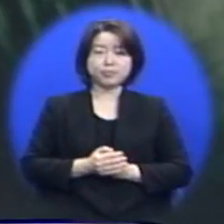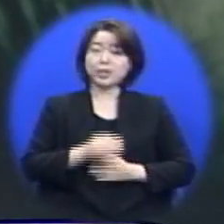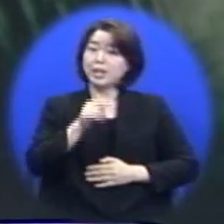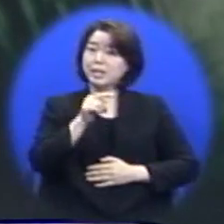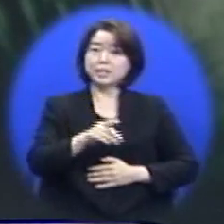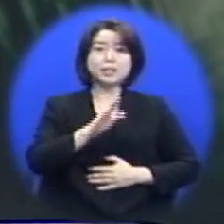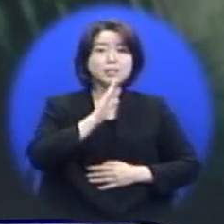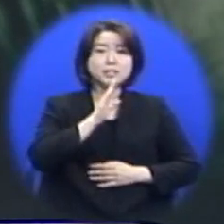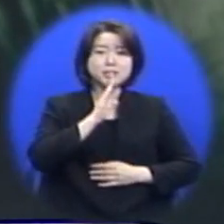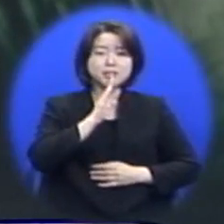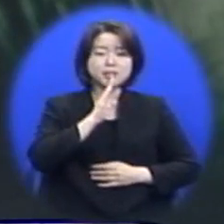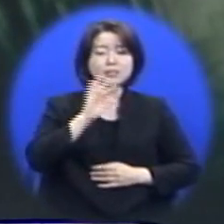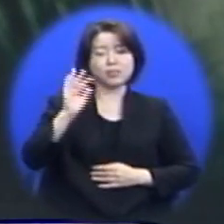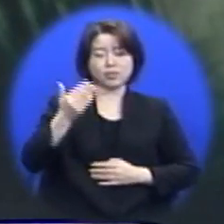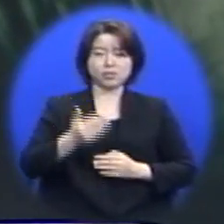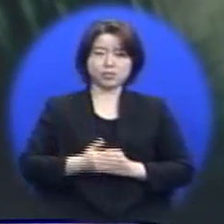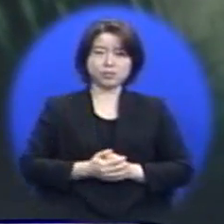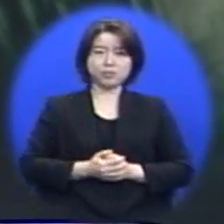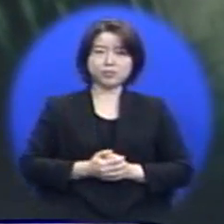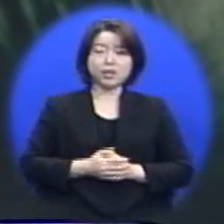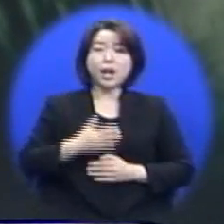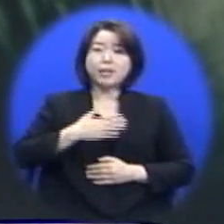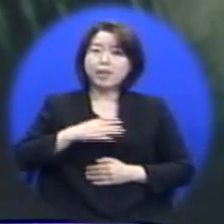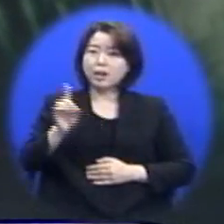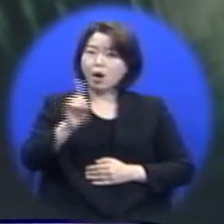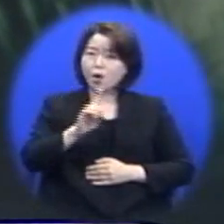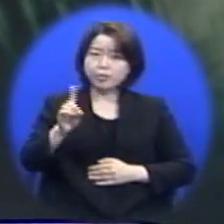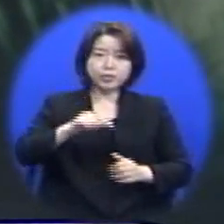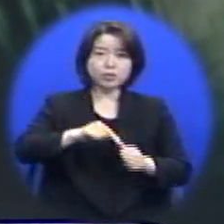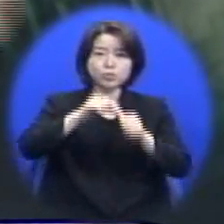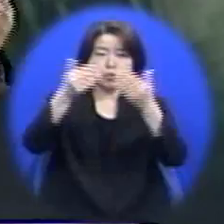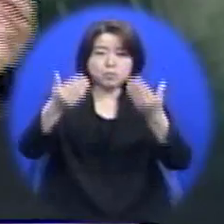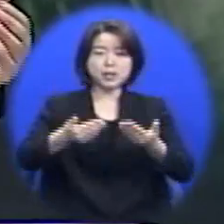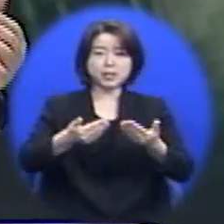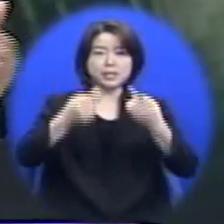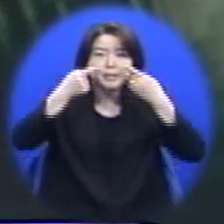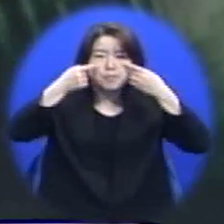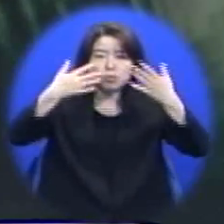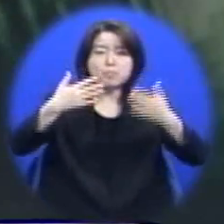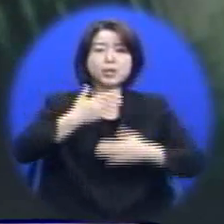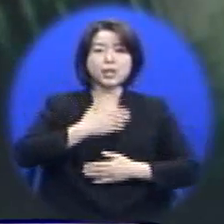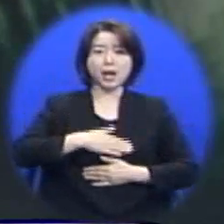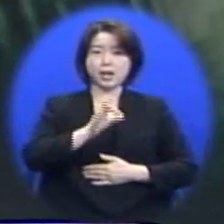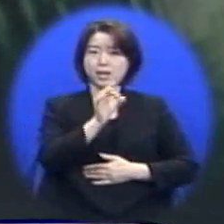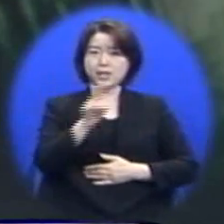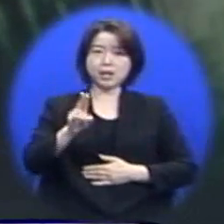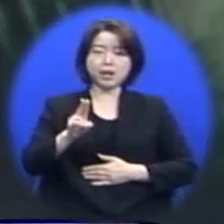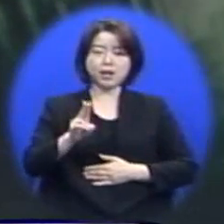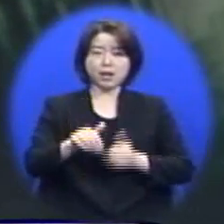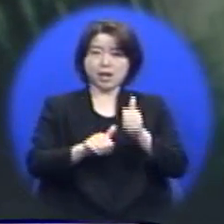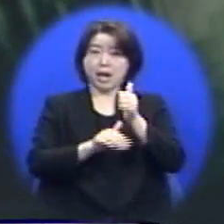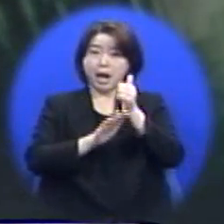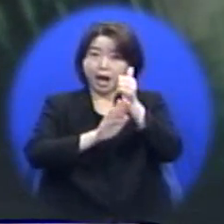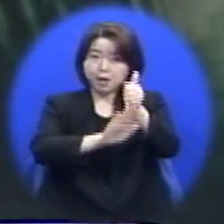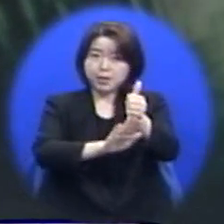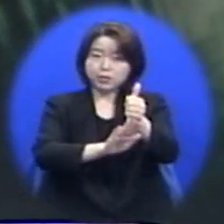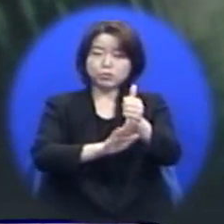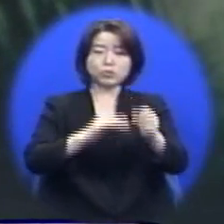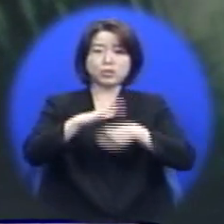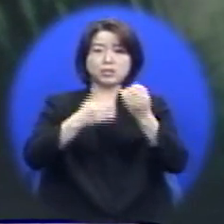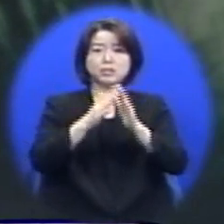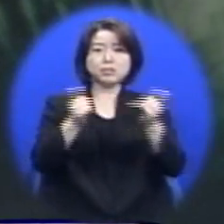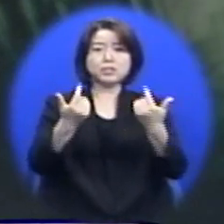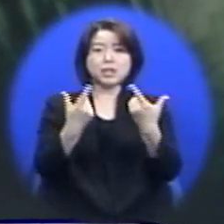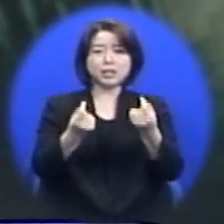이게 진짜여야 되잖아요. 내가 어떤 구원을 받았는지 분명히 알아야 하박국 선지자 같은 이런 감사가 나오는